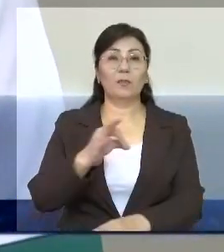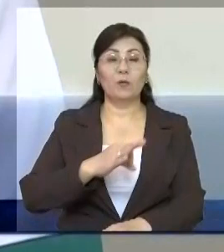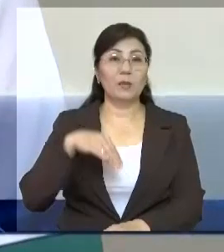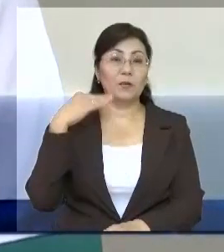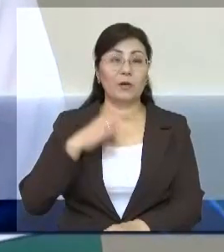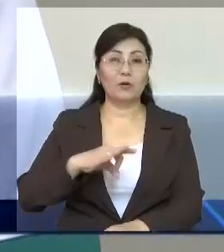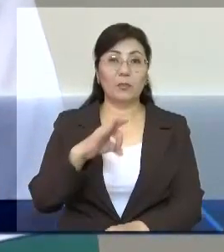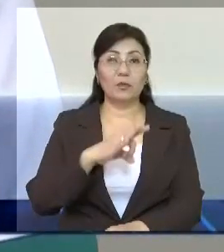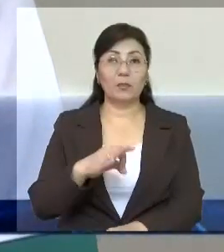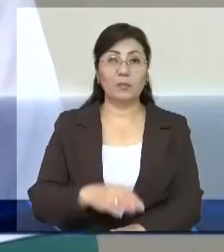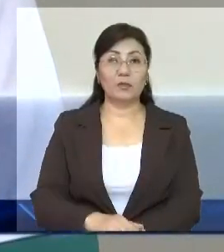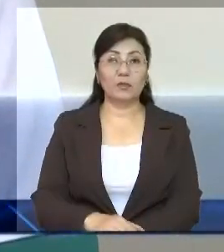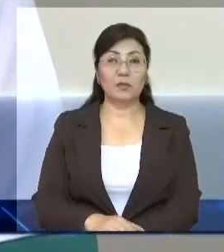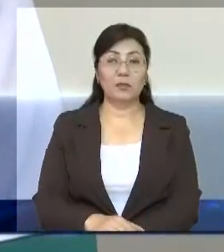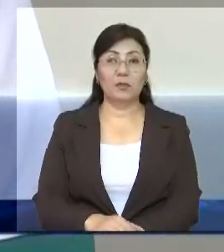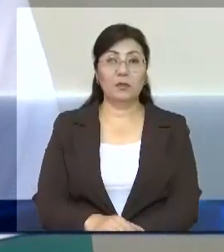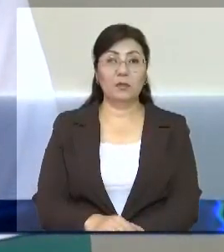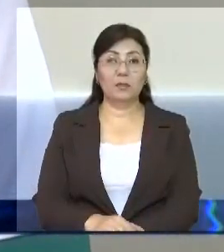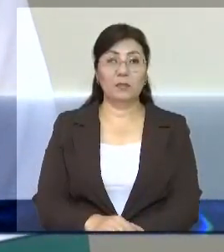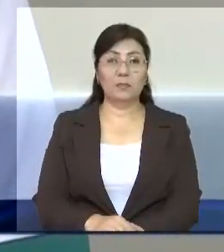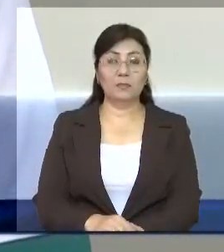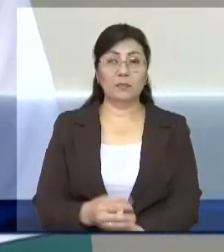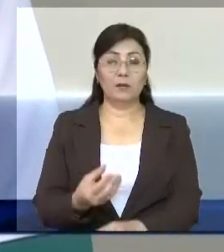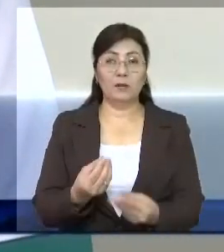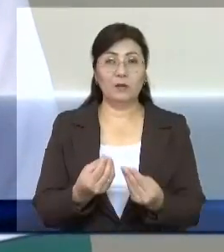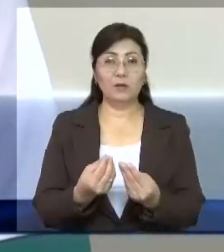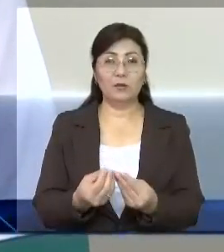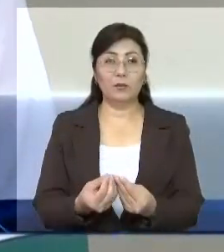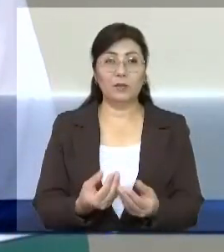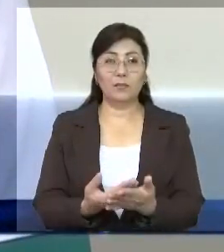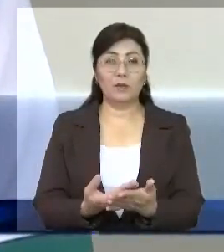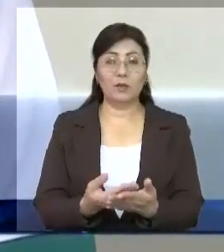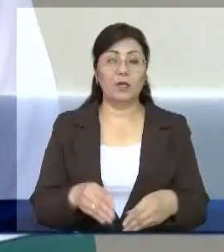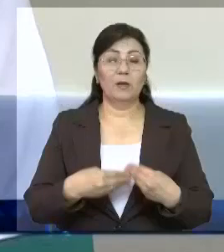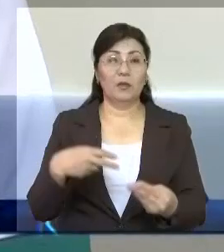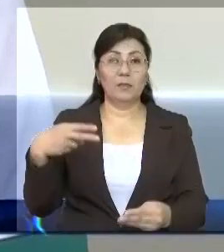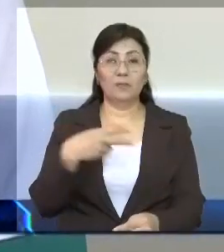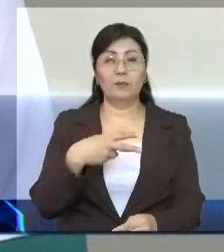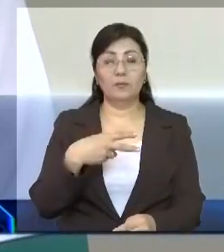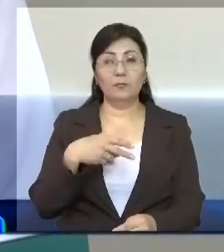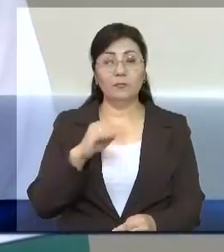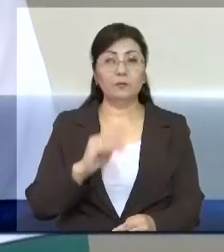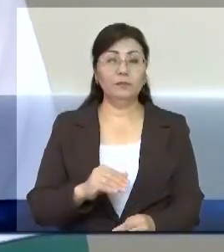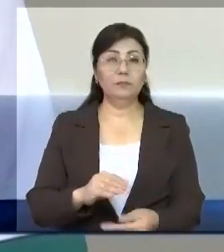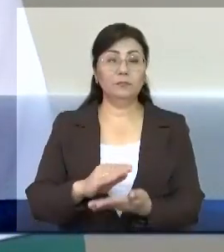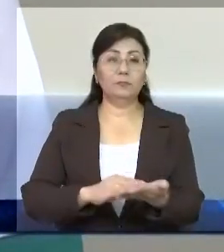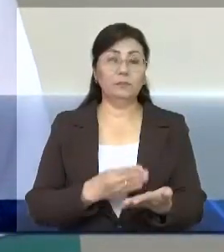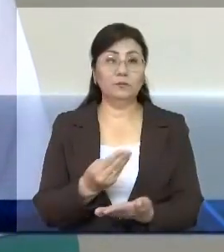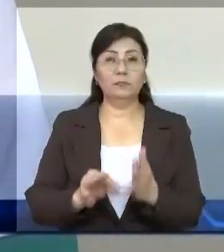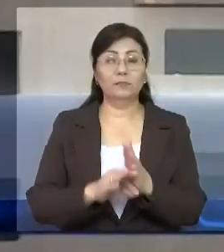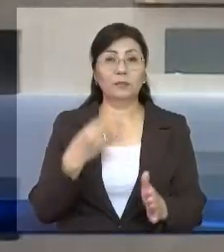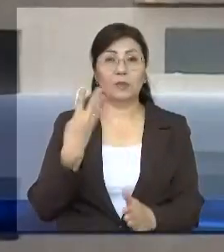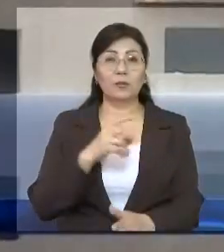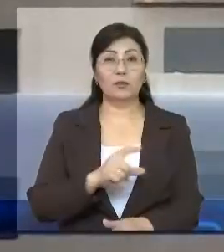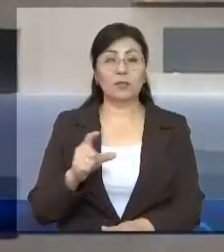Актюбинской области. И отталкиваясь от этого, из поданных 2000 заявок было выявлено 40